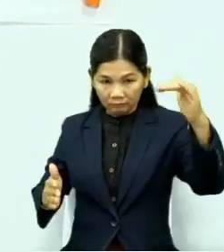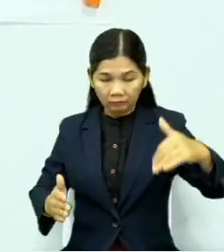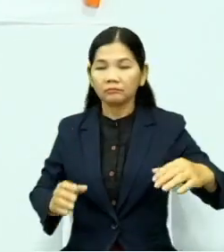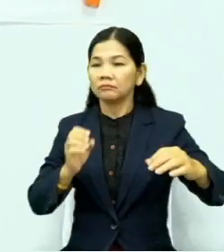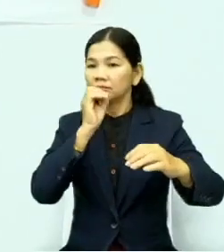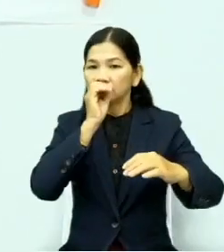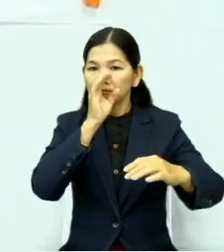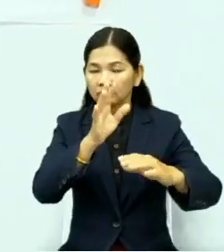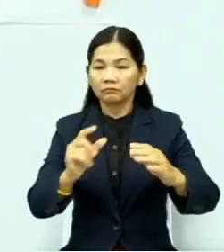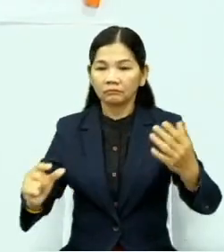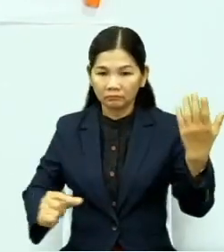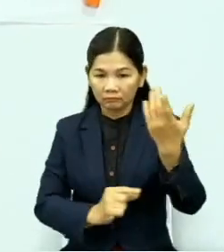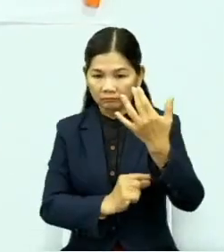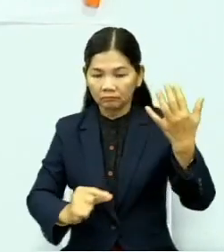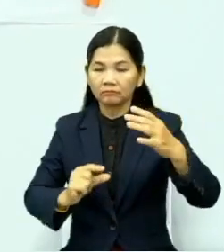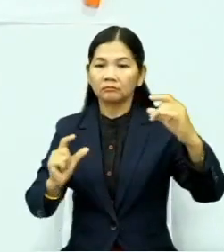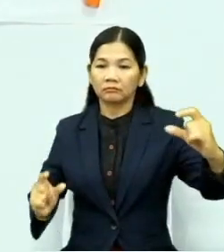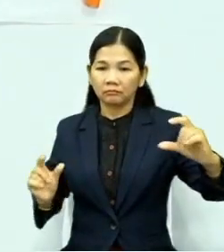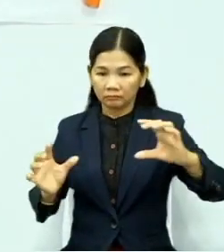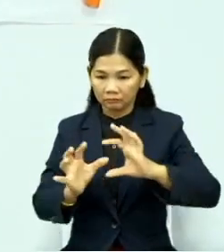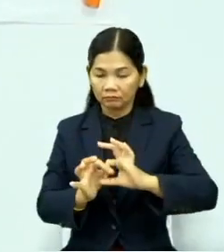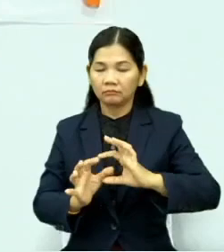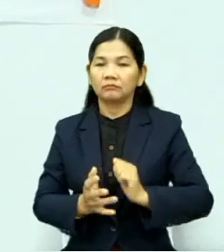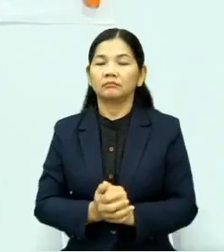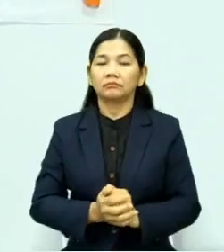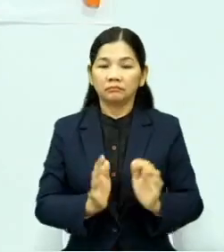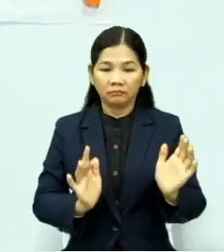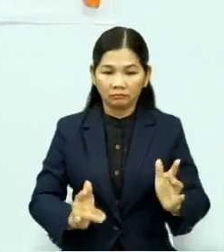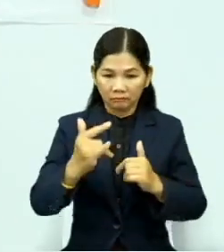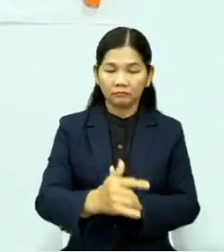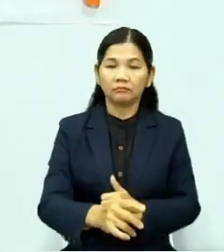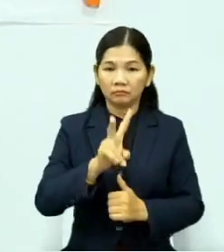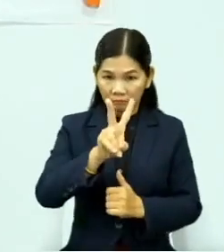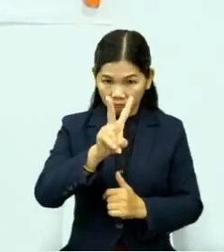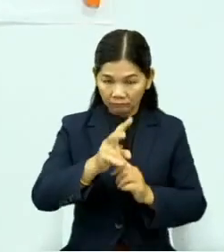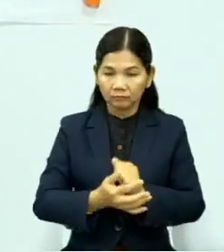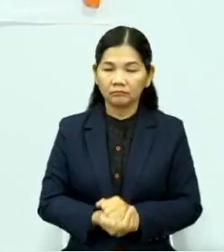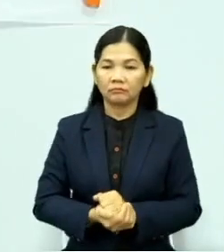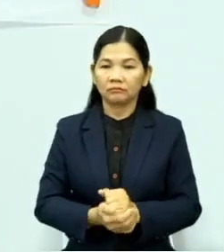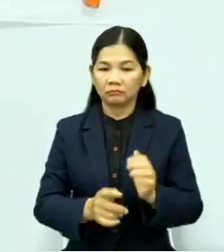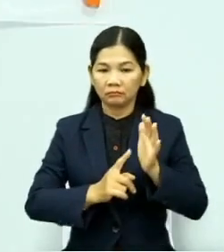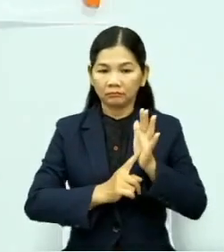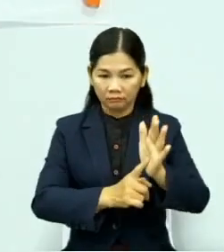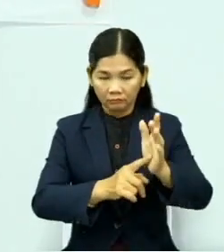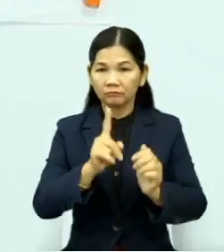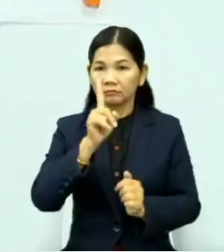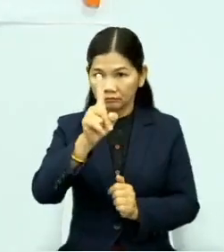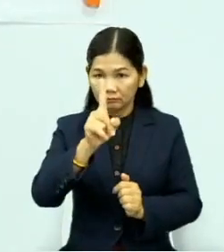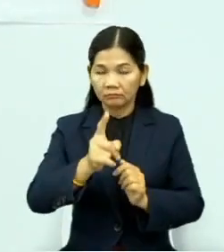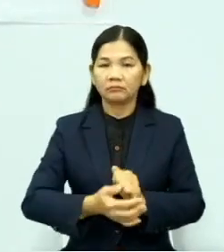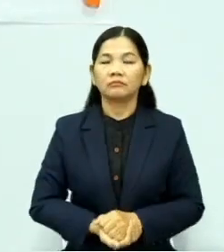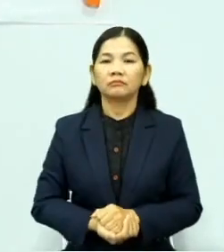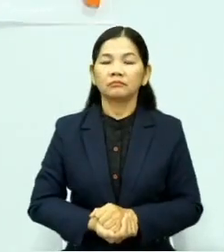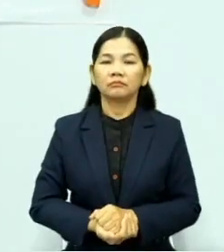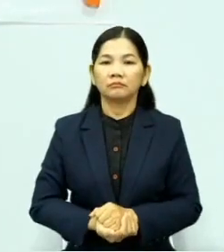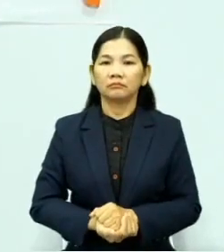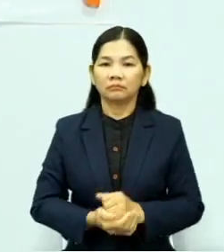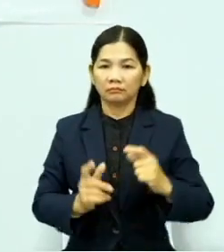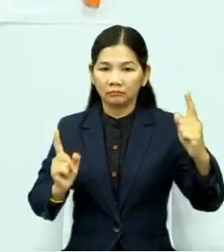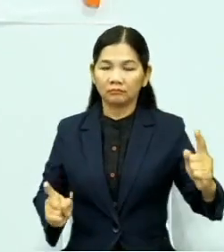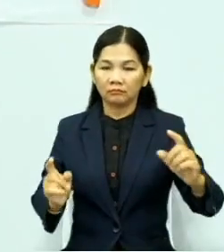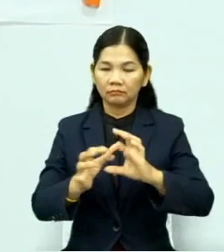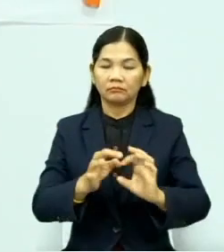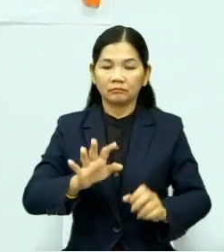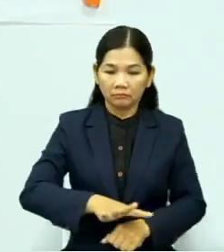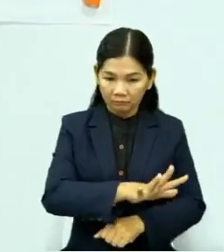bị con chàng hay xâm rạp mơ bảo ập tỷ bí chà nè cụ bàn ở tỷ hòi con mùi hà chà cụ cho bị